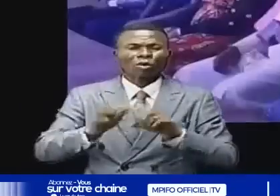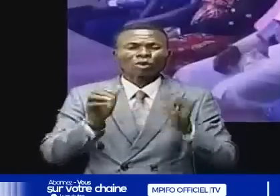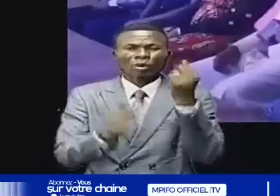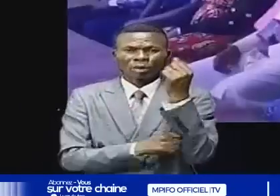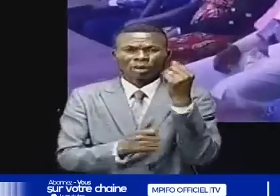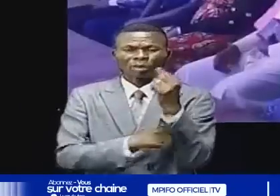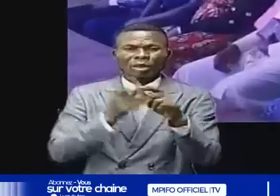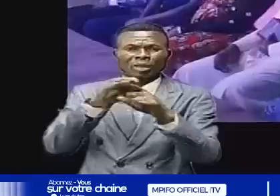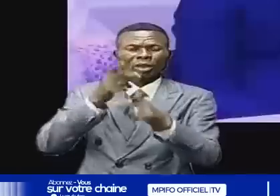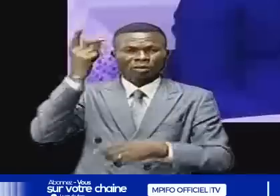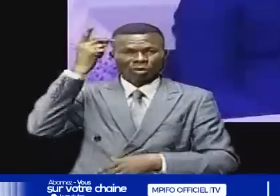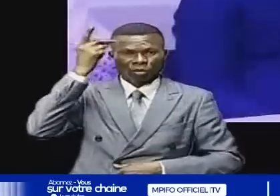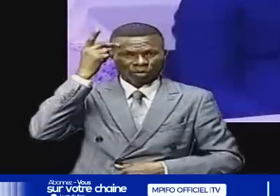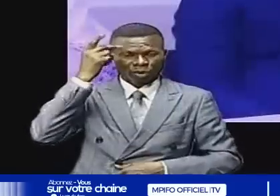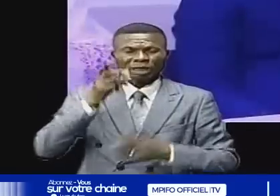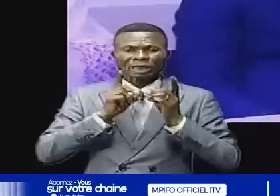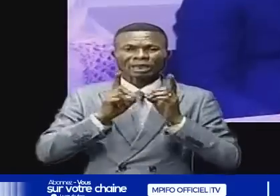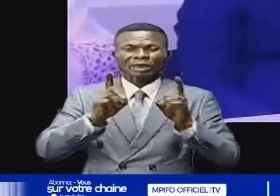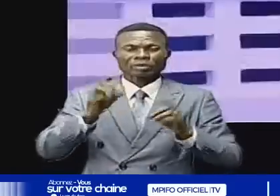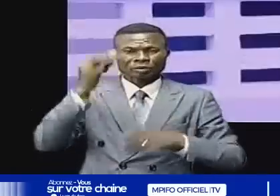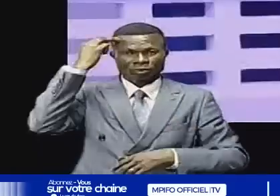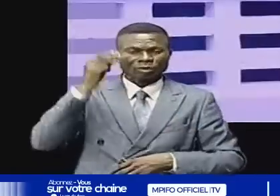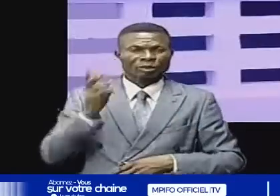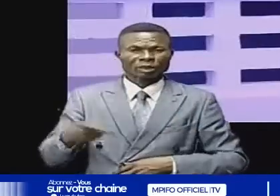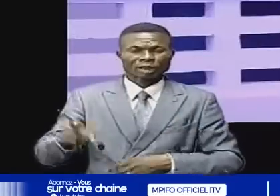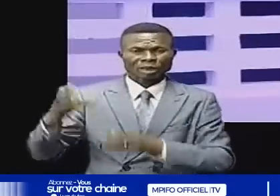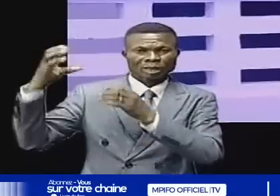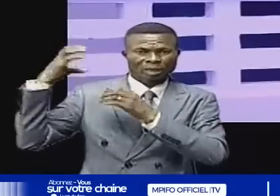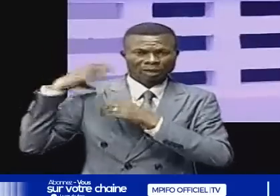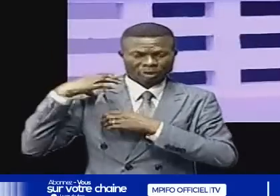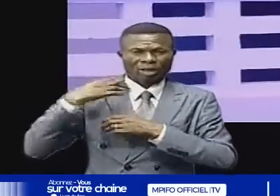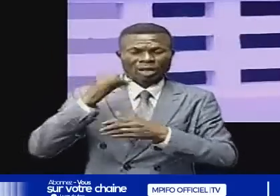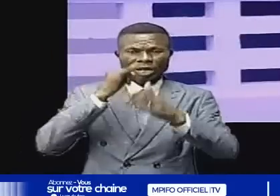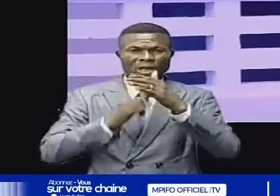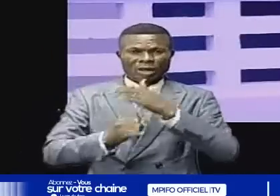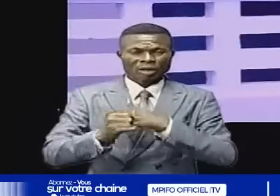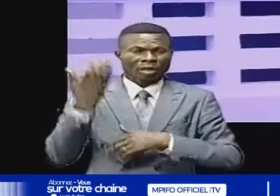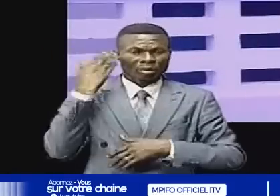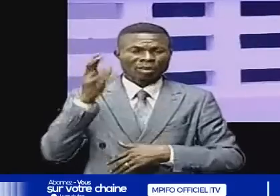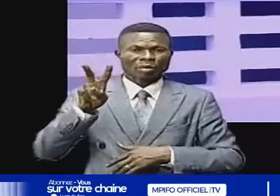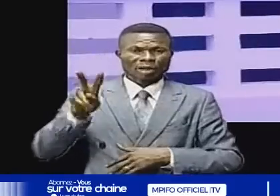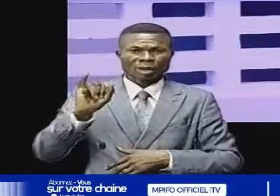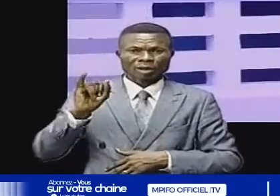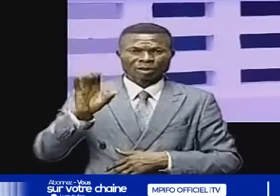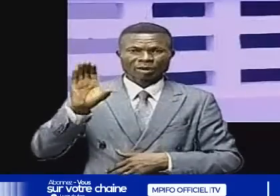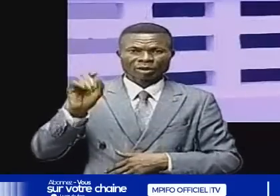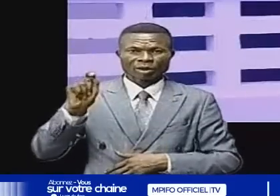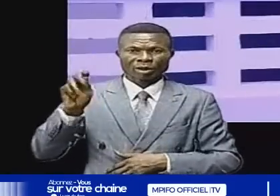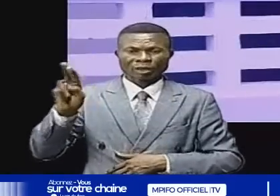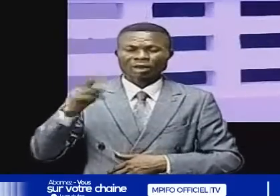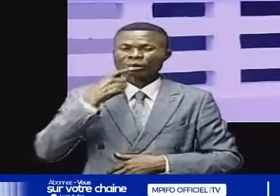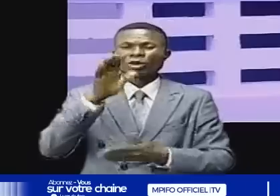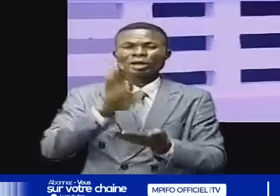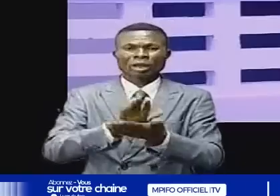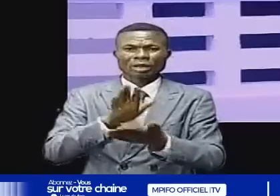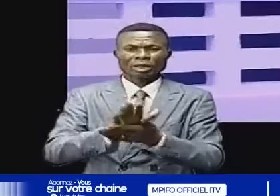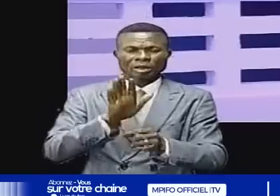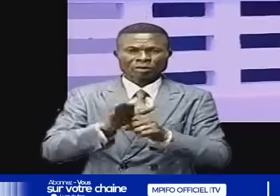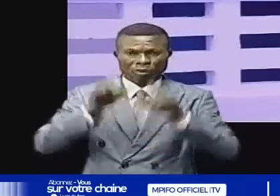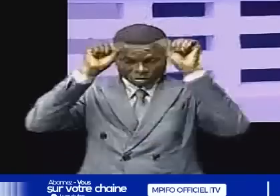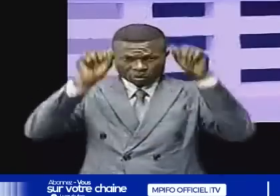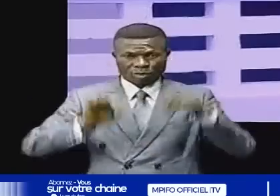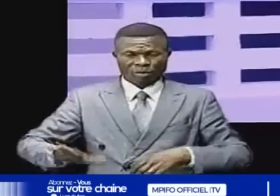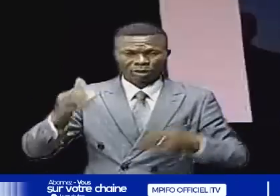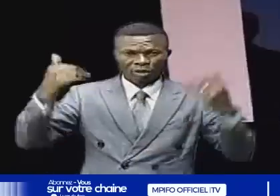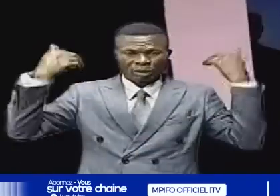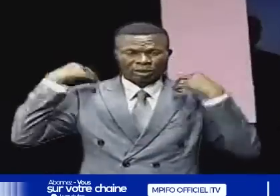de Kinshasa. Dans son discours, le ministre provincial en charge de l'Intérieur, Victor Zoatela, a rendu ses hommages au président de la République,